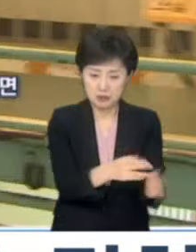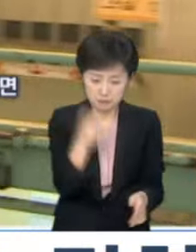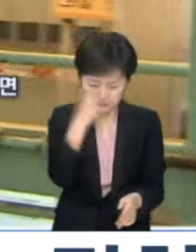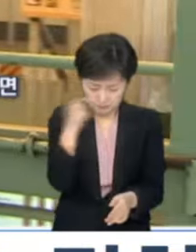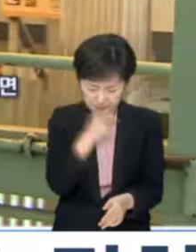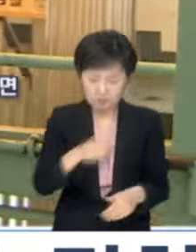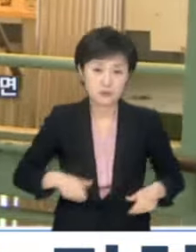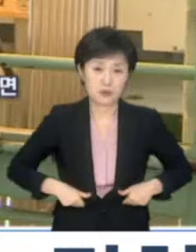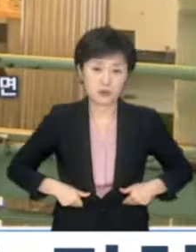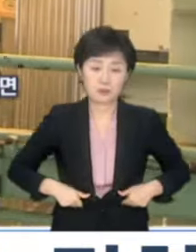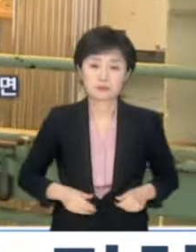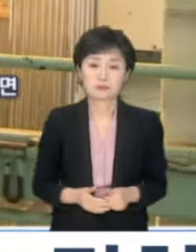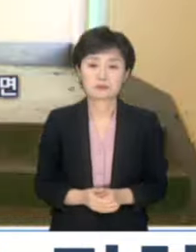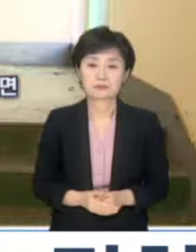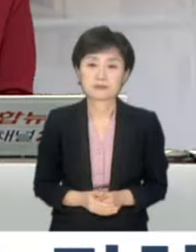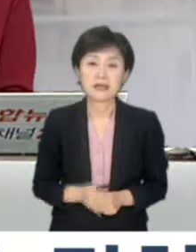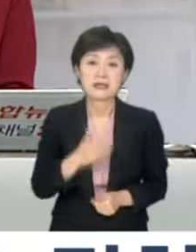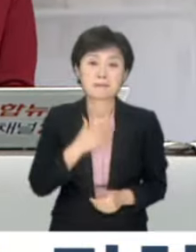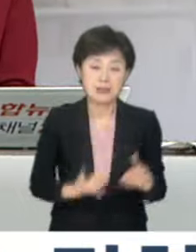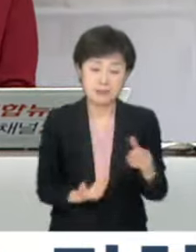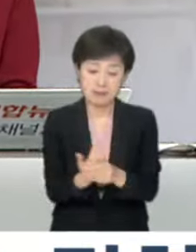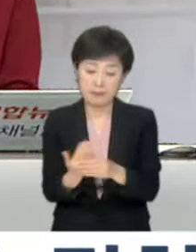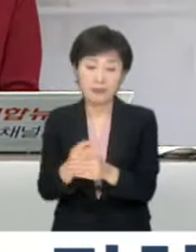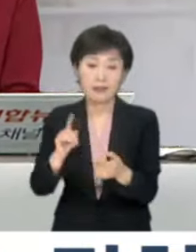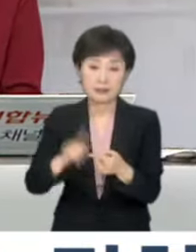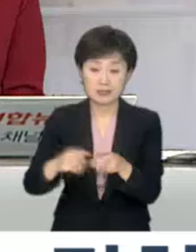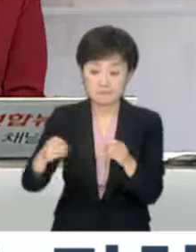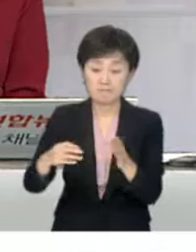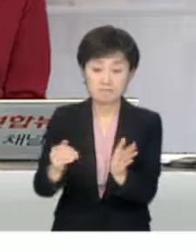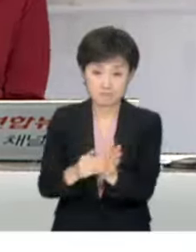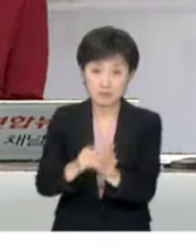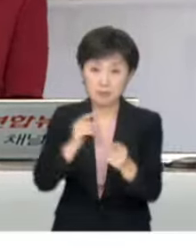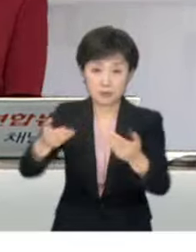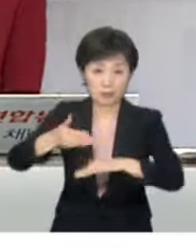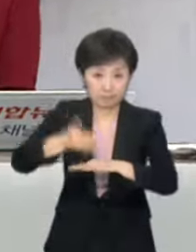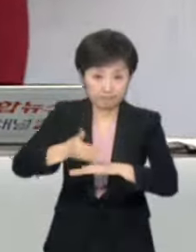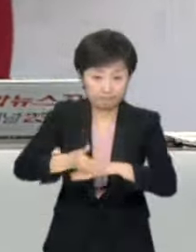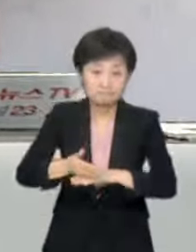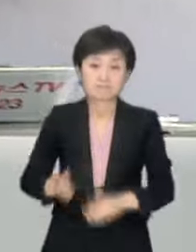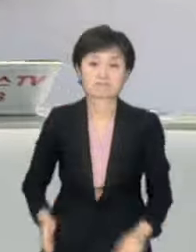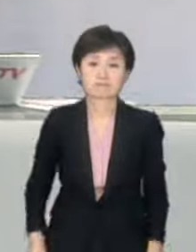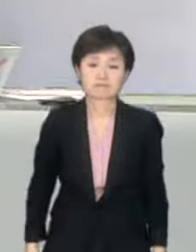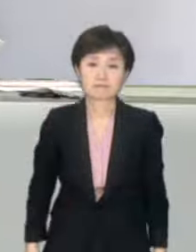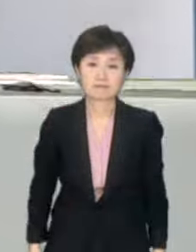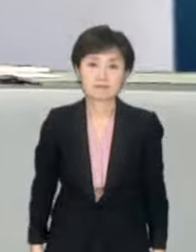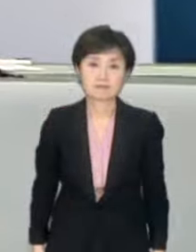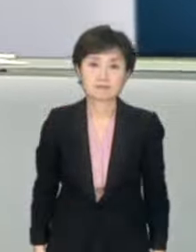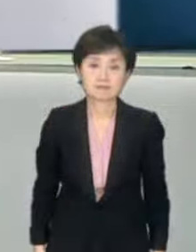생각합니다. 알겠습니다. 사건 이슈들 안디성 변호사와 함께했습니다. 오늘 말씀 고맙습니다. 고맙습니다. 네, 감사합니다.